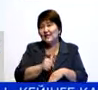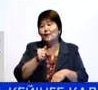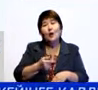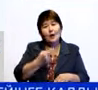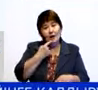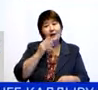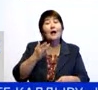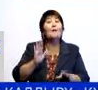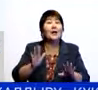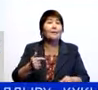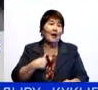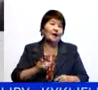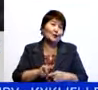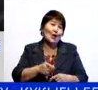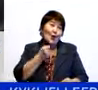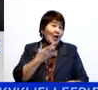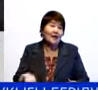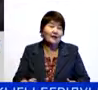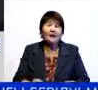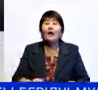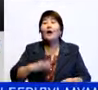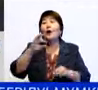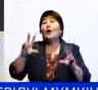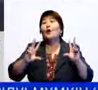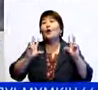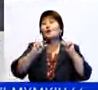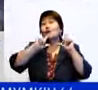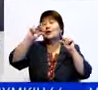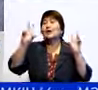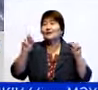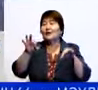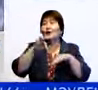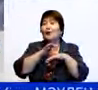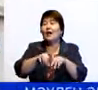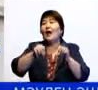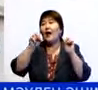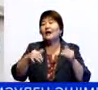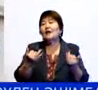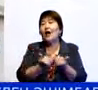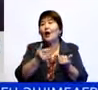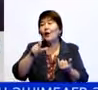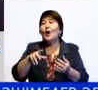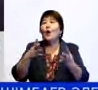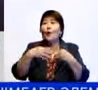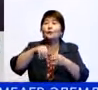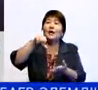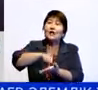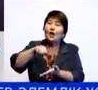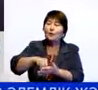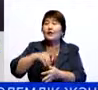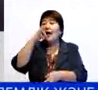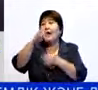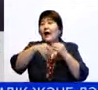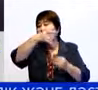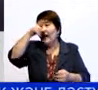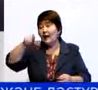Оңай емес, бірақ маған осылай ұнайды. Ұшырылым сәтті өтті. Оларды шығарып салуға арнайы қонақтар мен отбасы мүшелері,